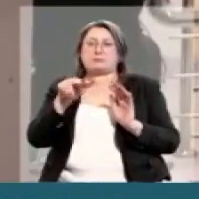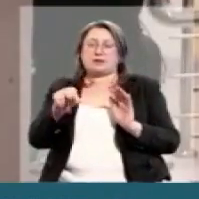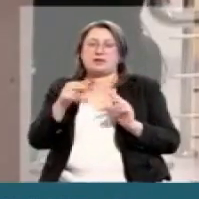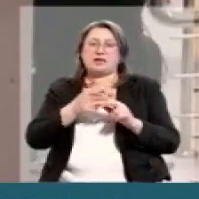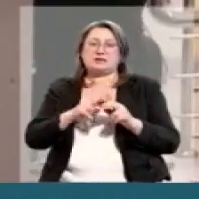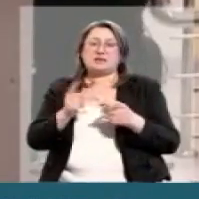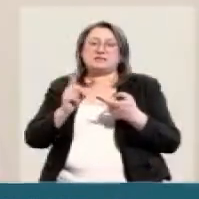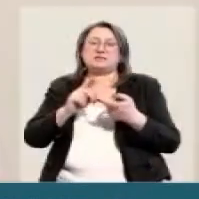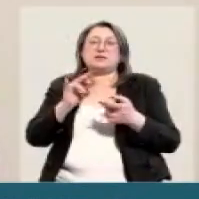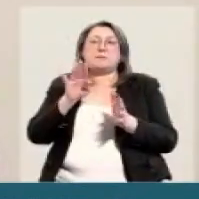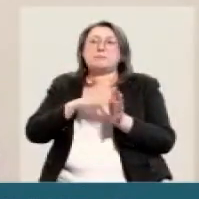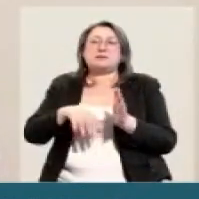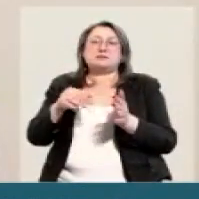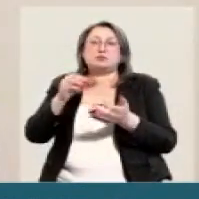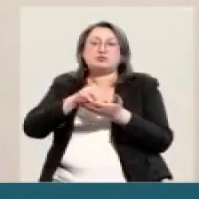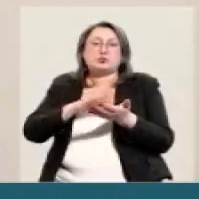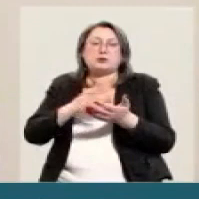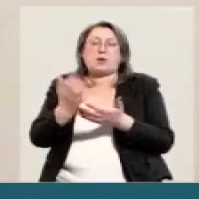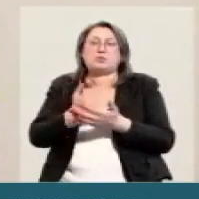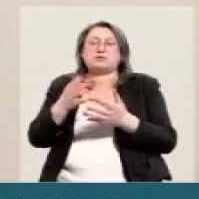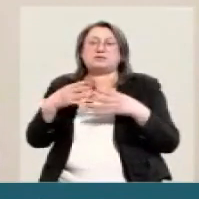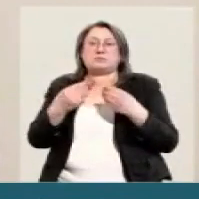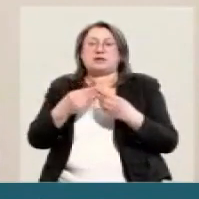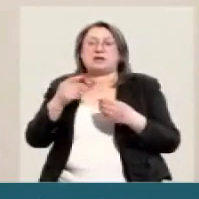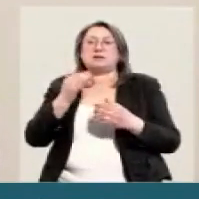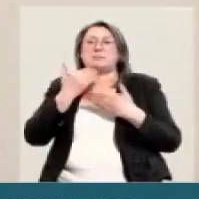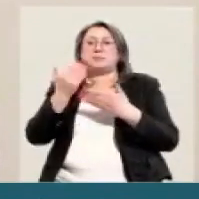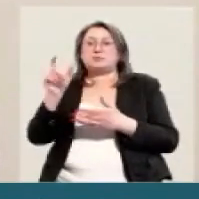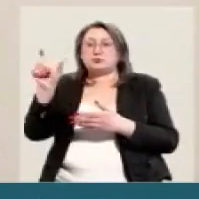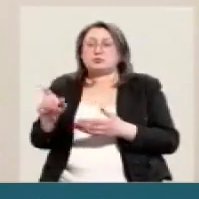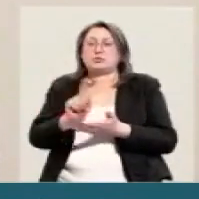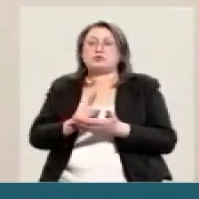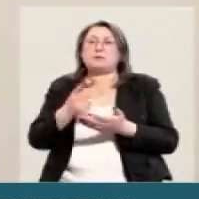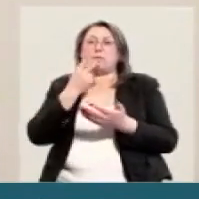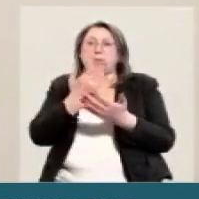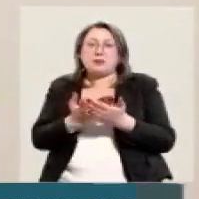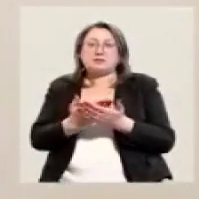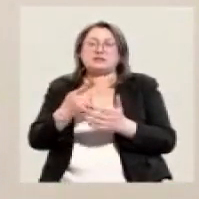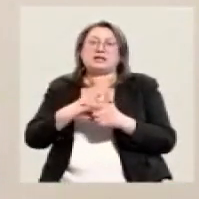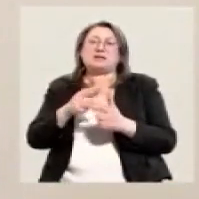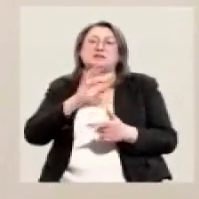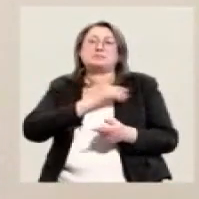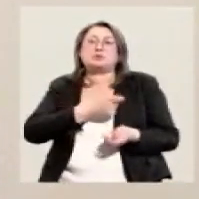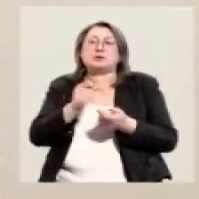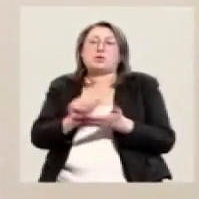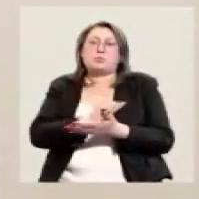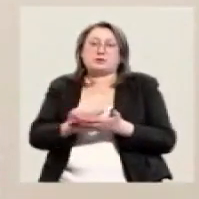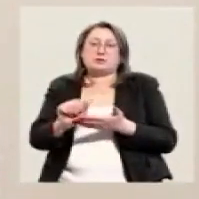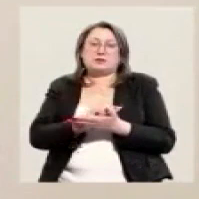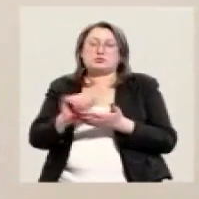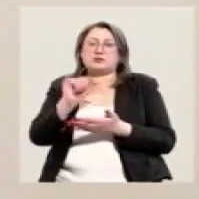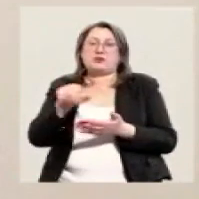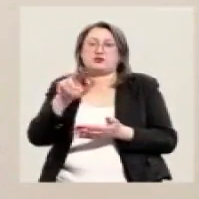без учета дохода семьи. Заявитель при обращении за услугой должен предъявить или использовать следующие документы.